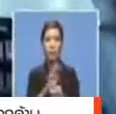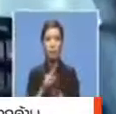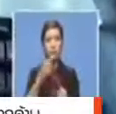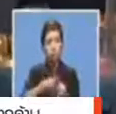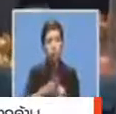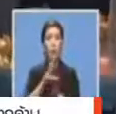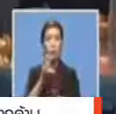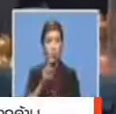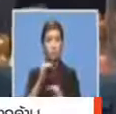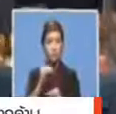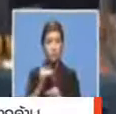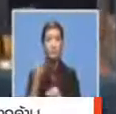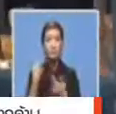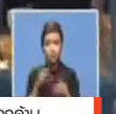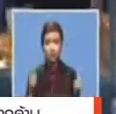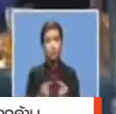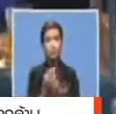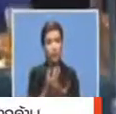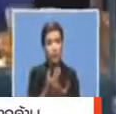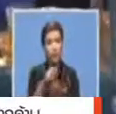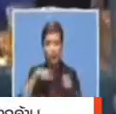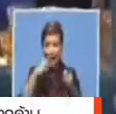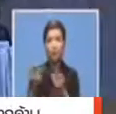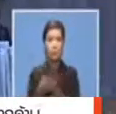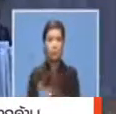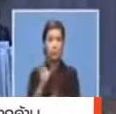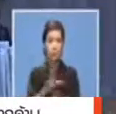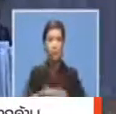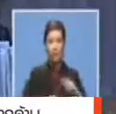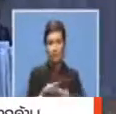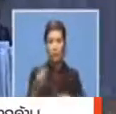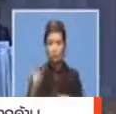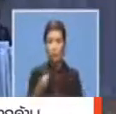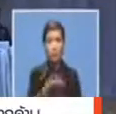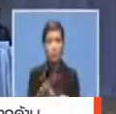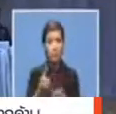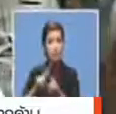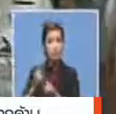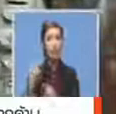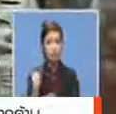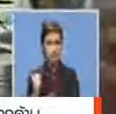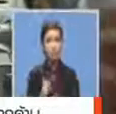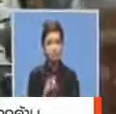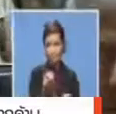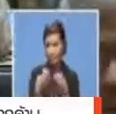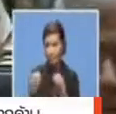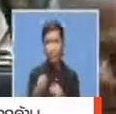นงบประมาณเนี่ย 2.57 ล้านล้านบาทนะครับคาดว่าจะนำขึ้นทูลเกล้าวันที่15กันยาย